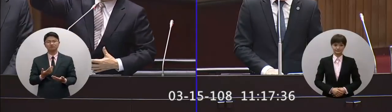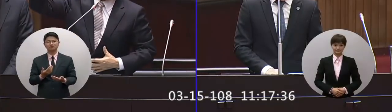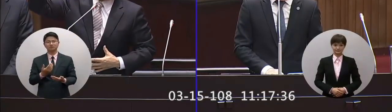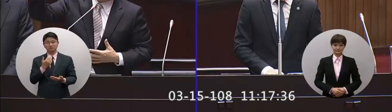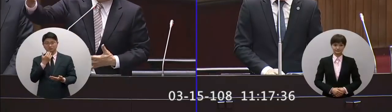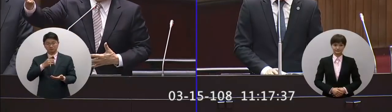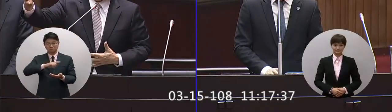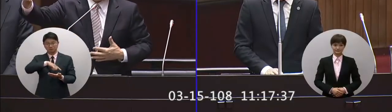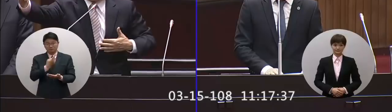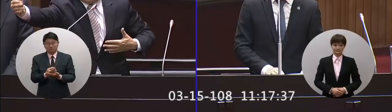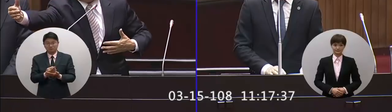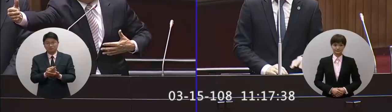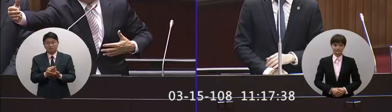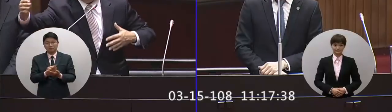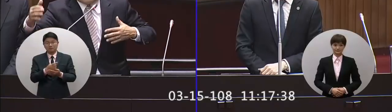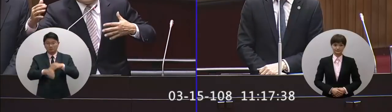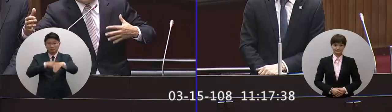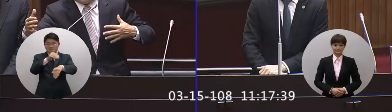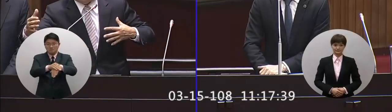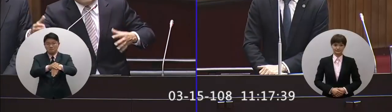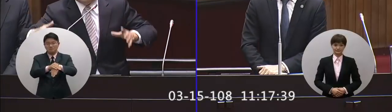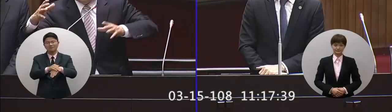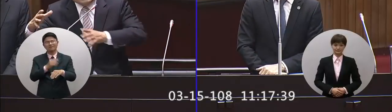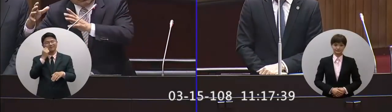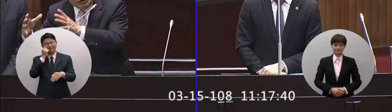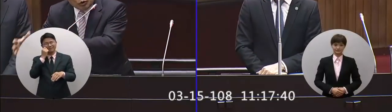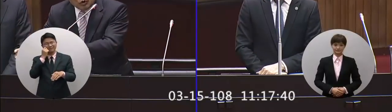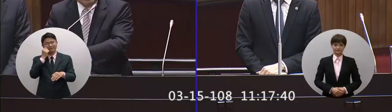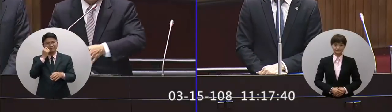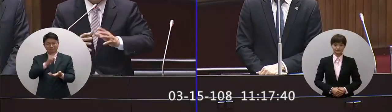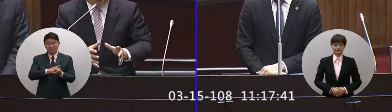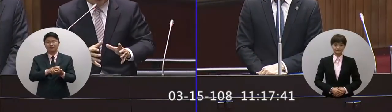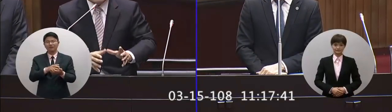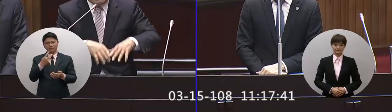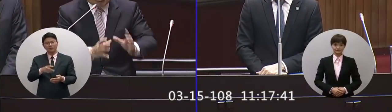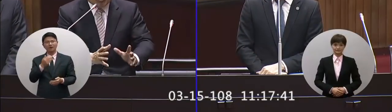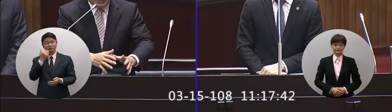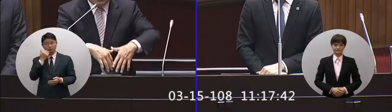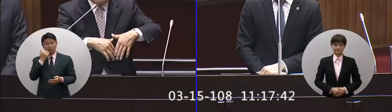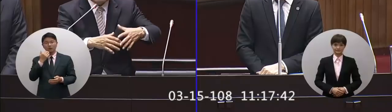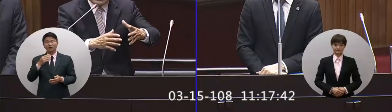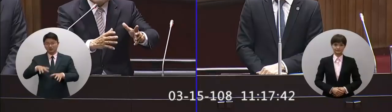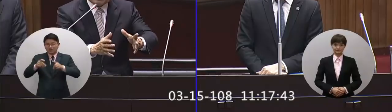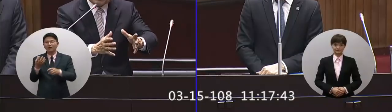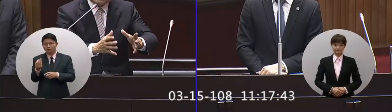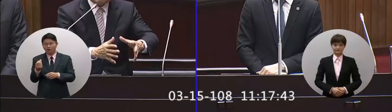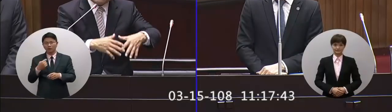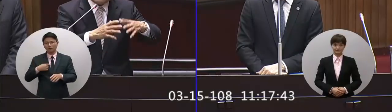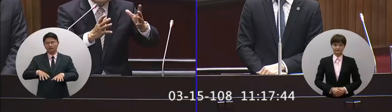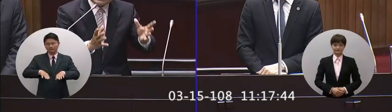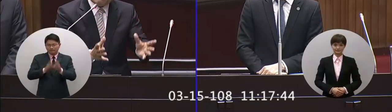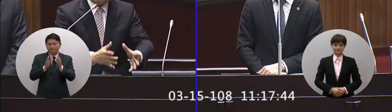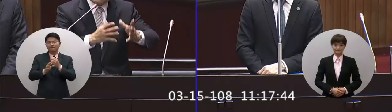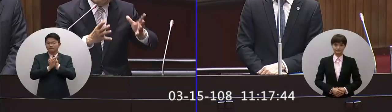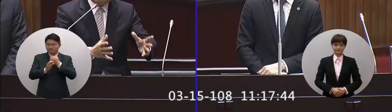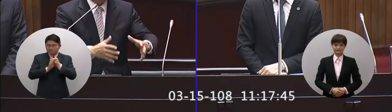步要定做搁较到底，有当时也较困难。咱相对无甲有，啊有了，才一步一步